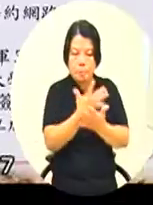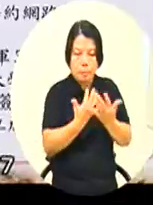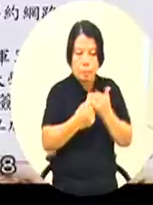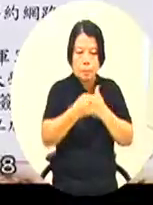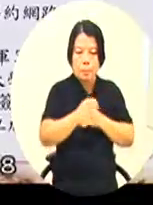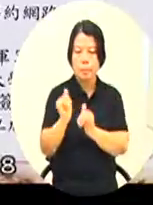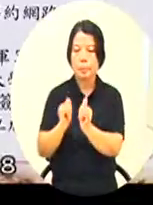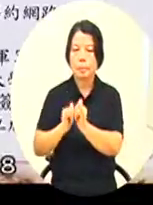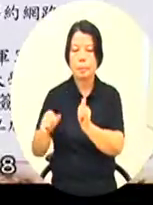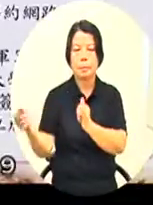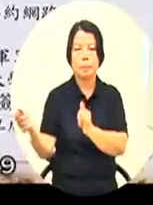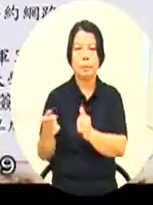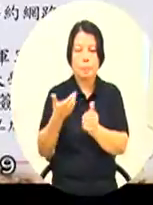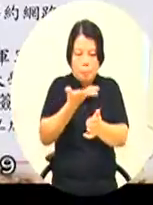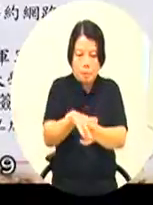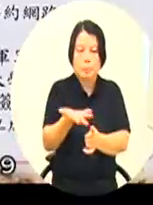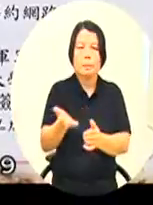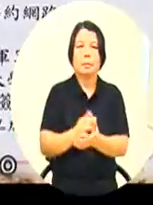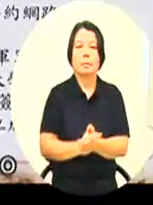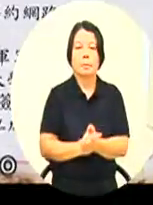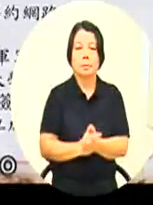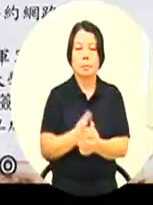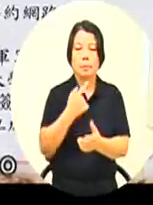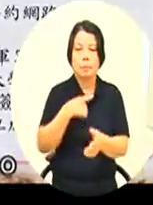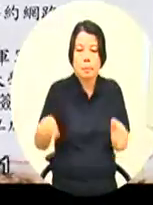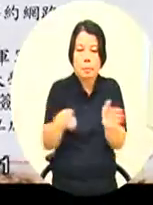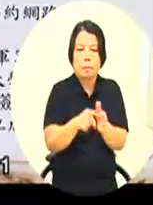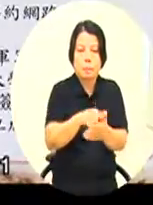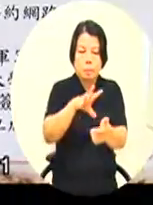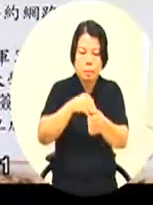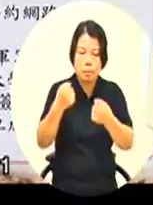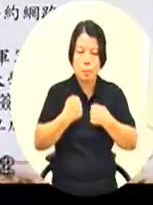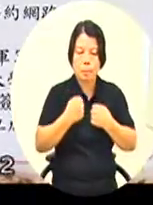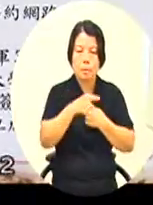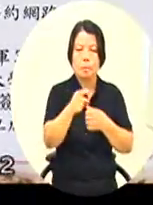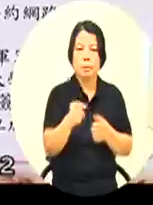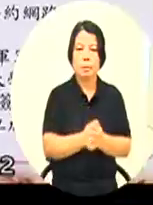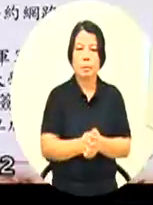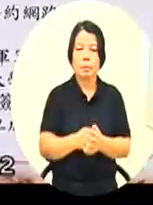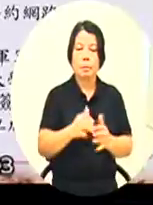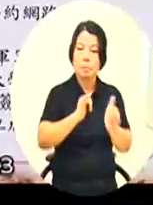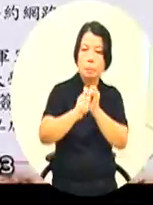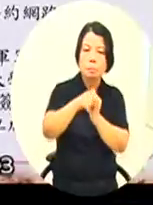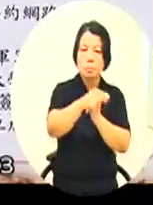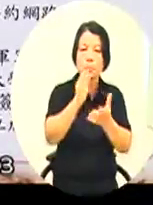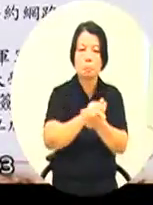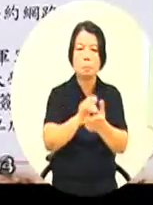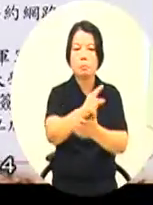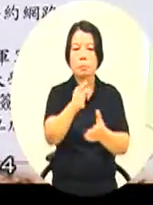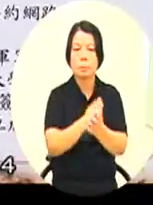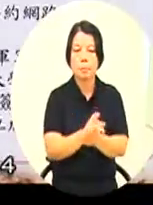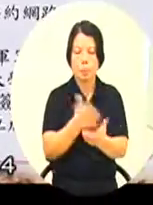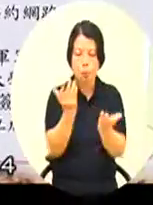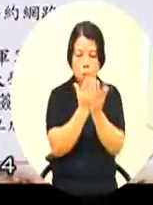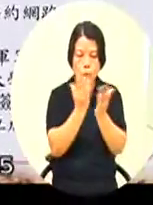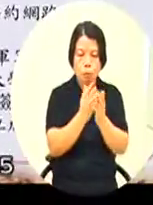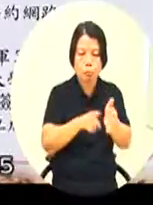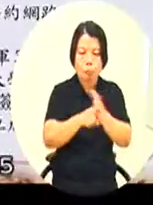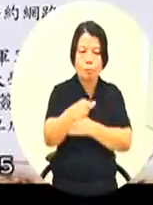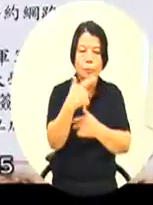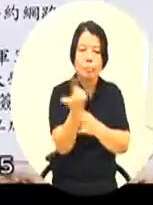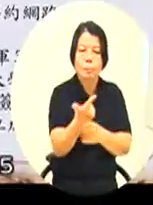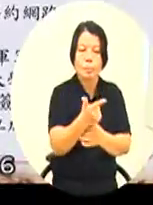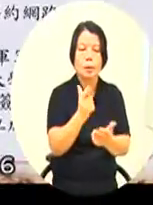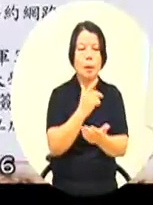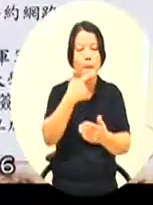民，尤其是致力于终身学习的这些市民，有一些市民朋友们他一次念了我们6个系，一个一个系慢